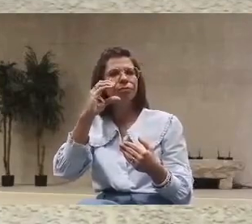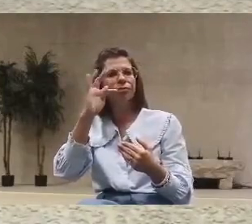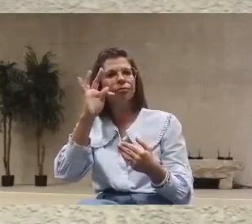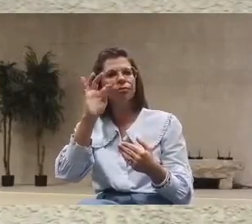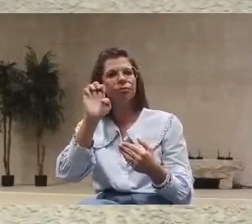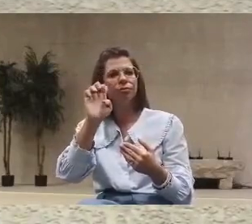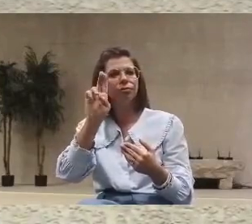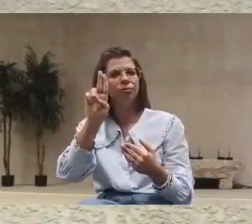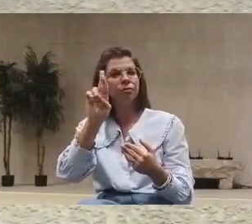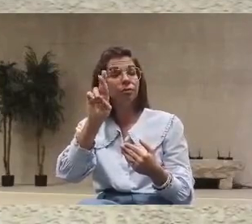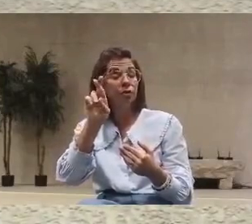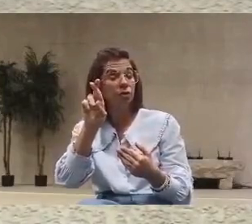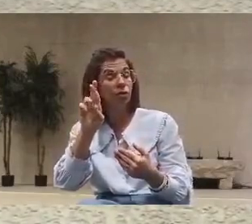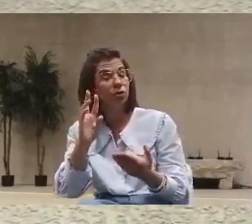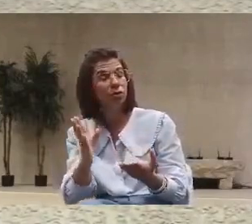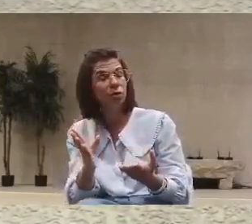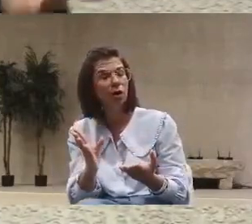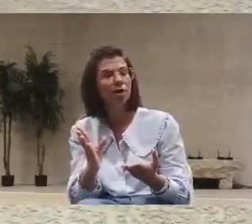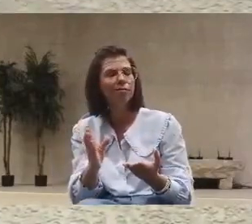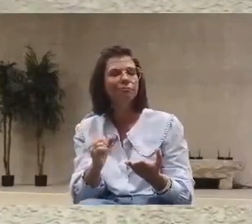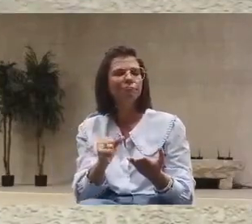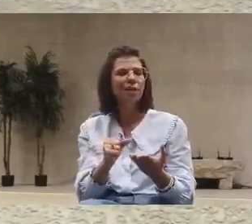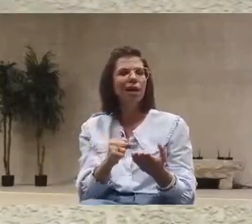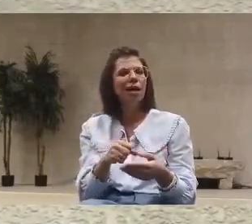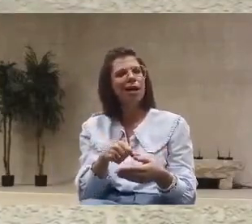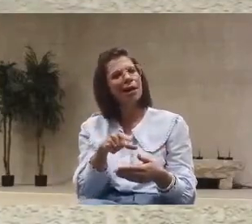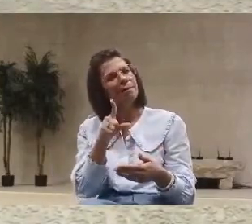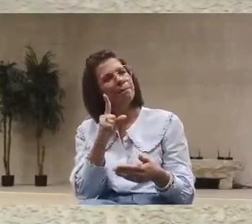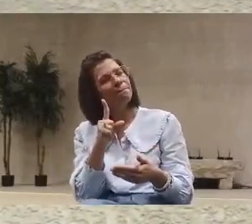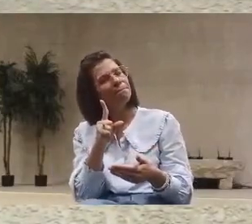des oreilles et ils apportent leur aide